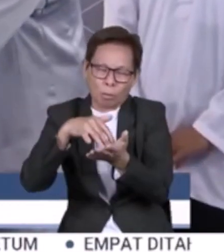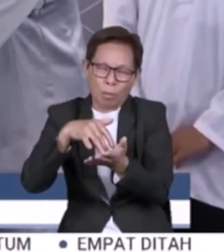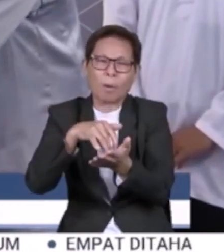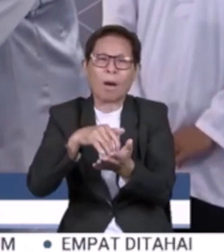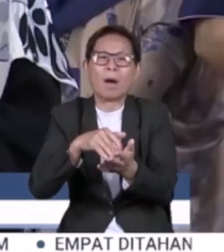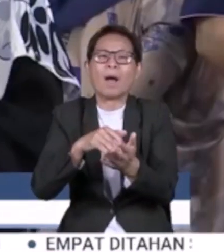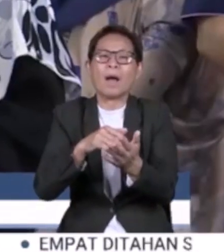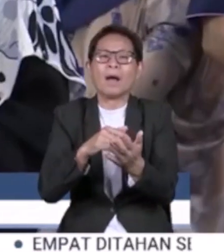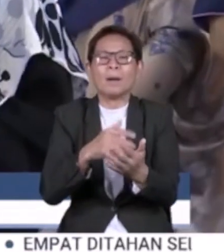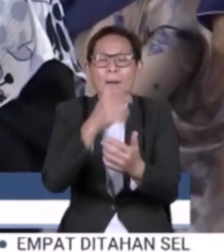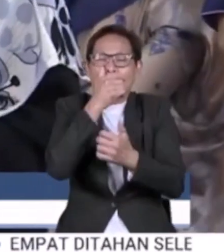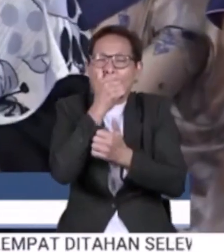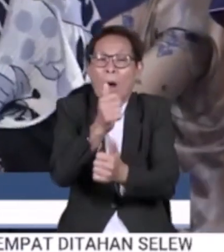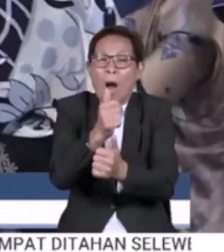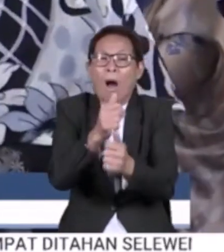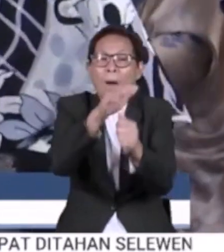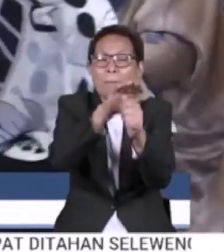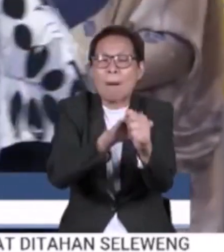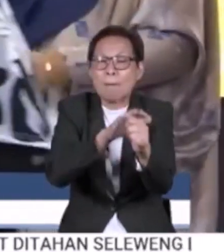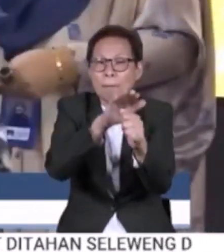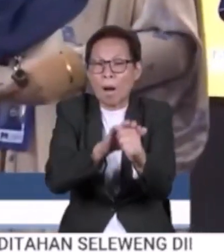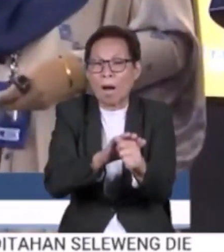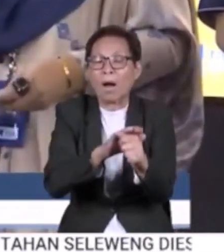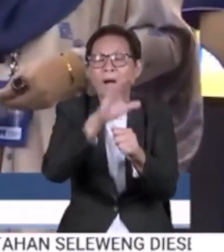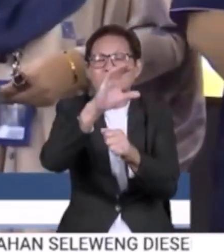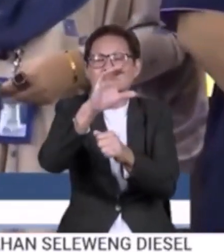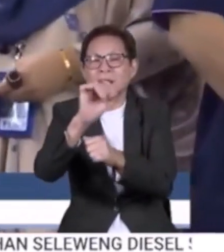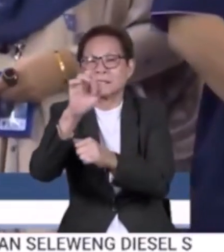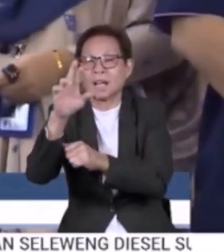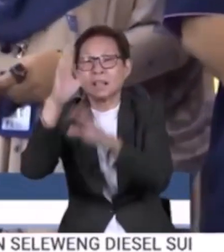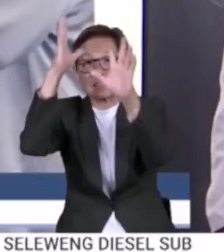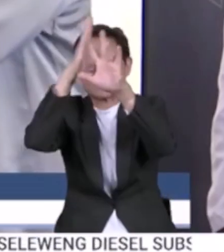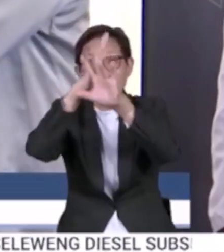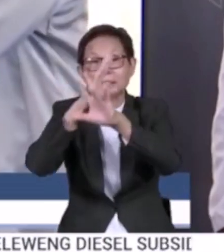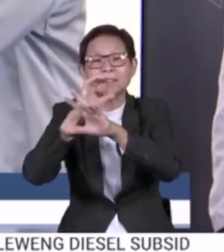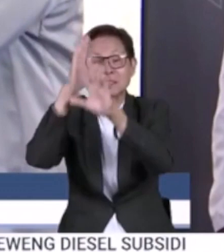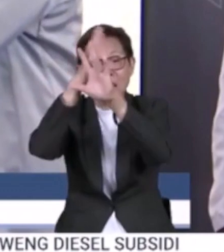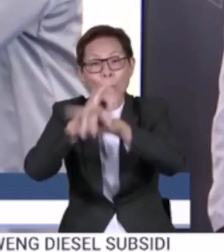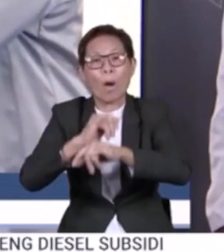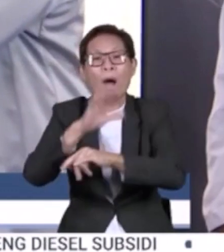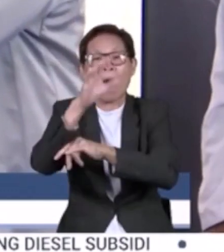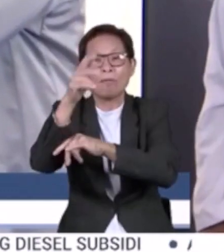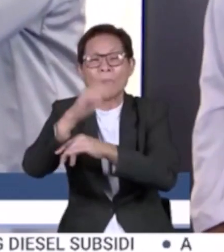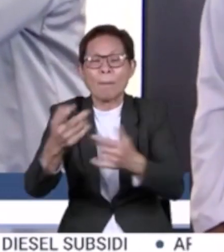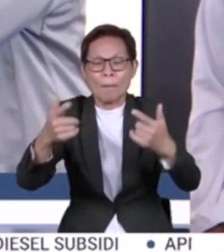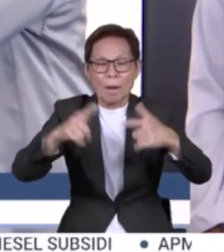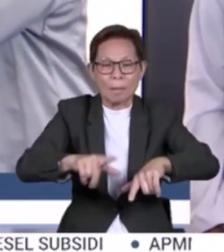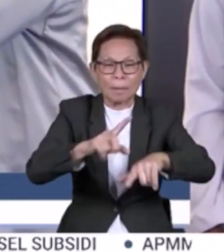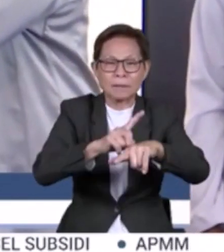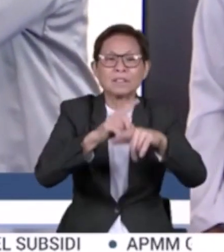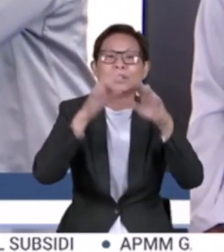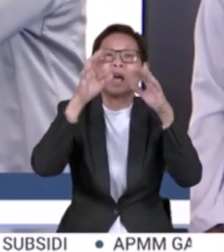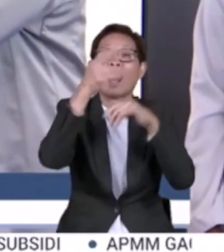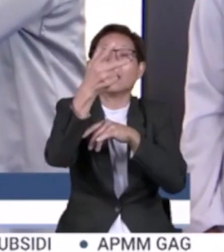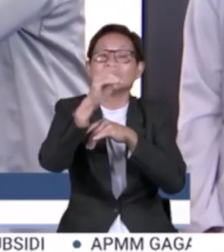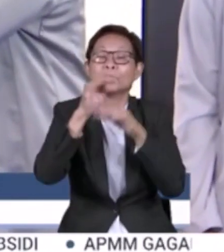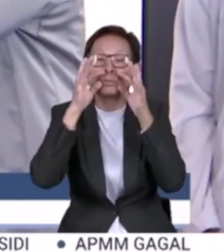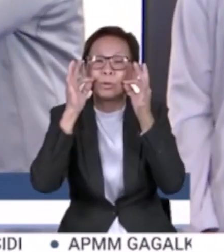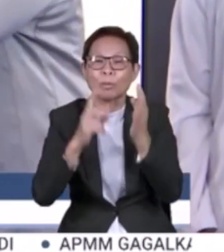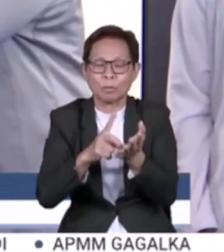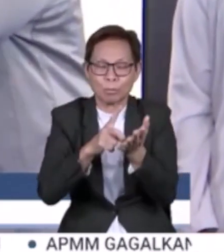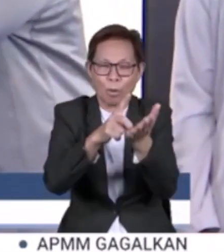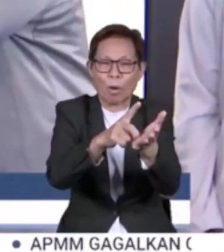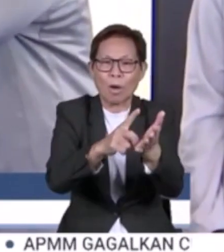sayang yaitu program tanggung jawab sosial kodrat yang berlangsung di voyage sumbangan disampaikan oleh